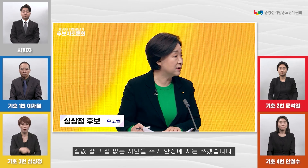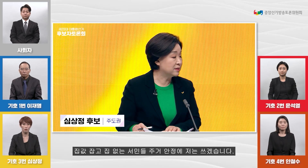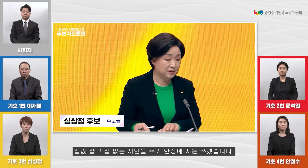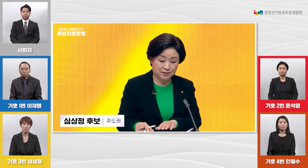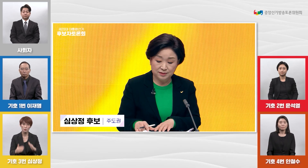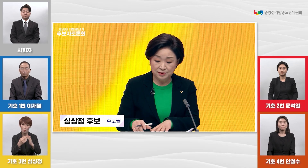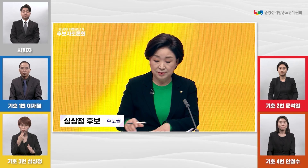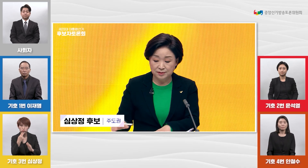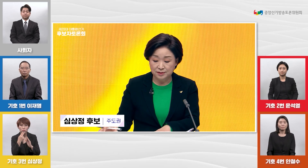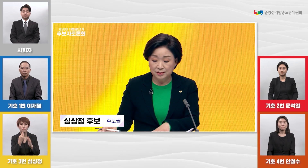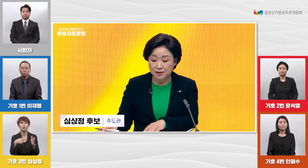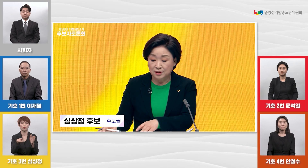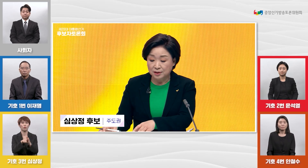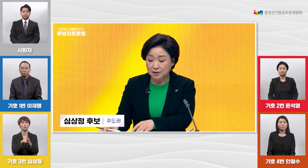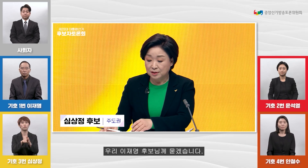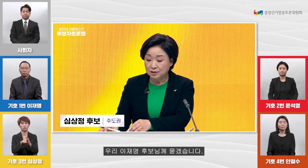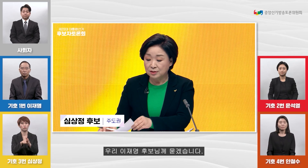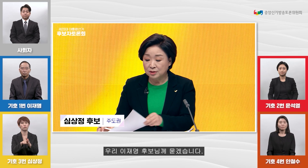쓰겠습니다.